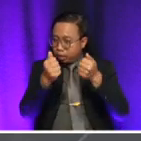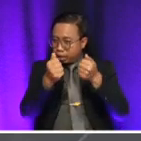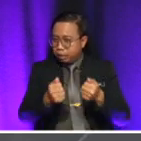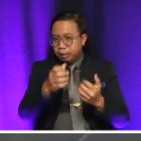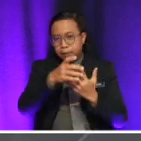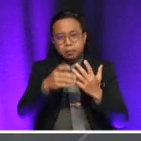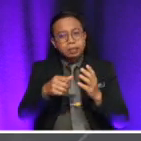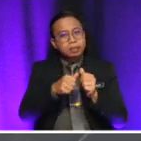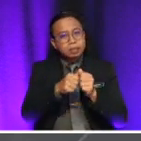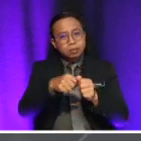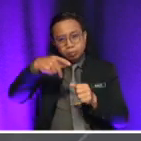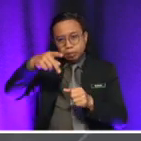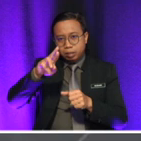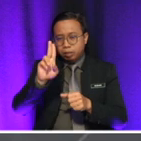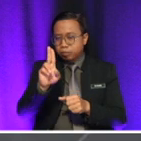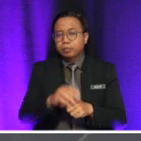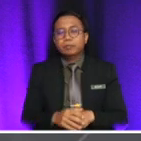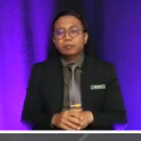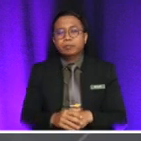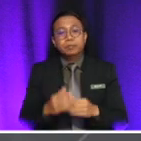melalui pilihan lainnya